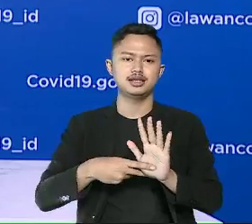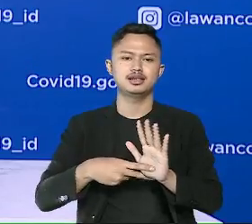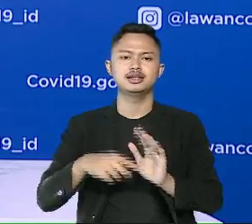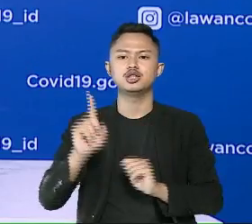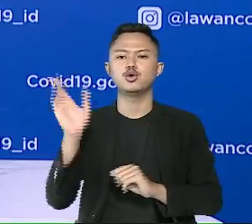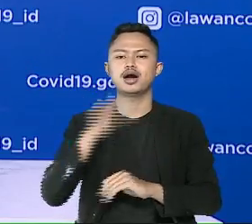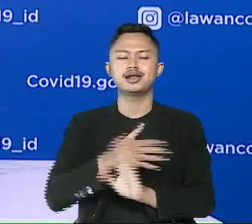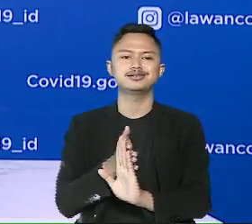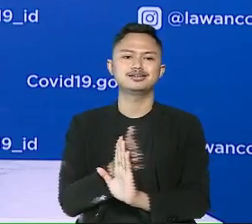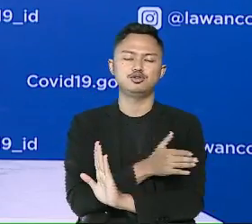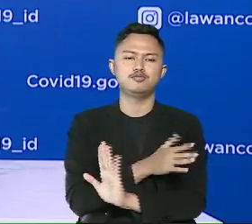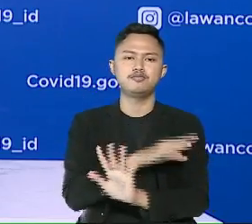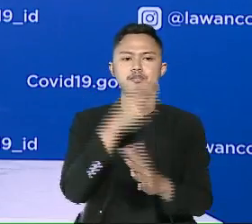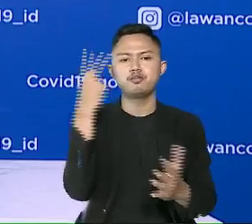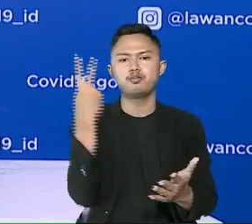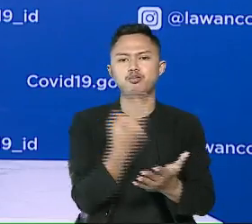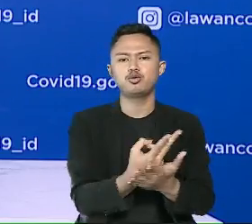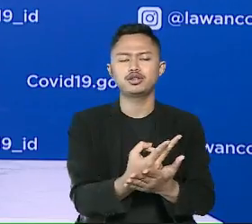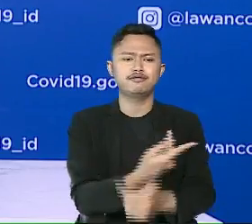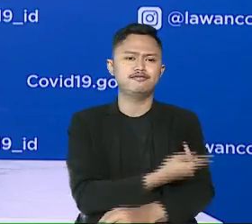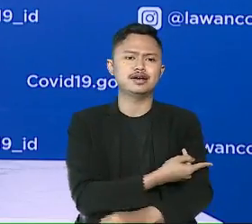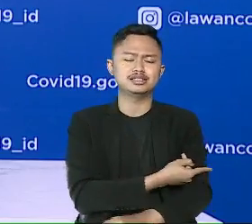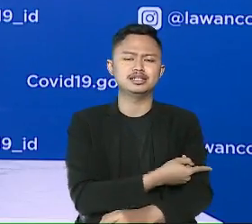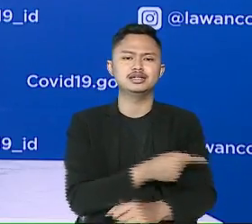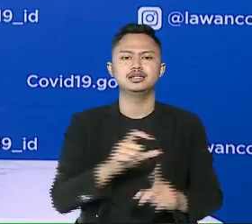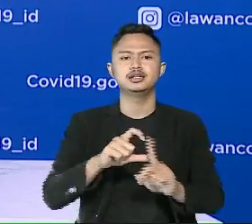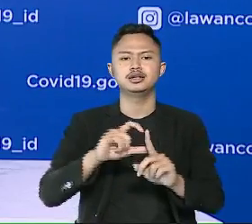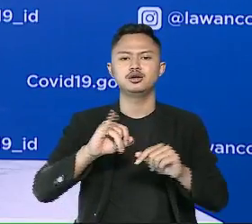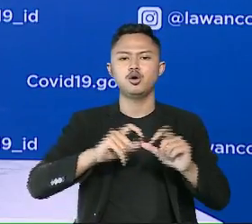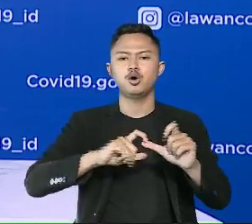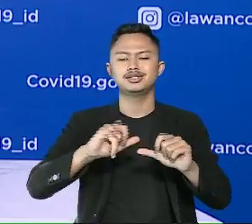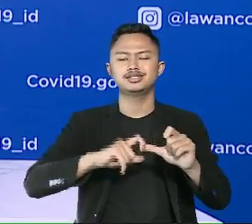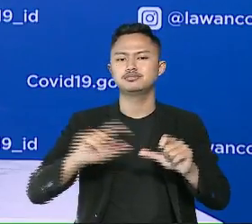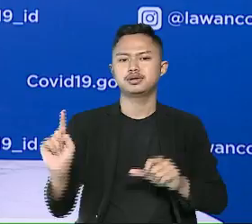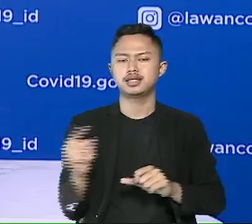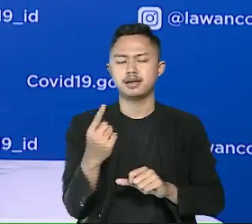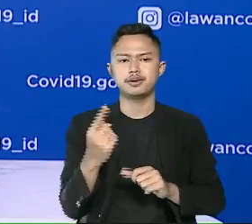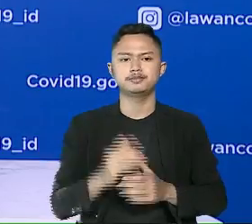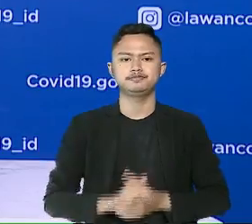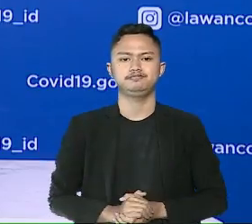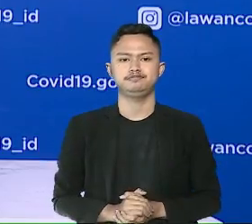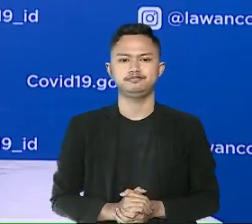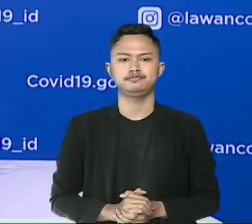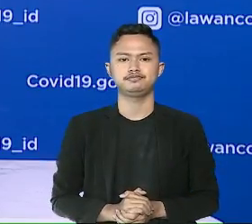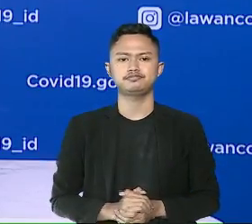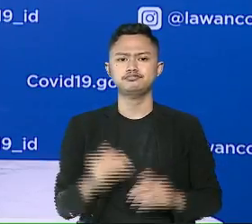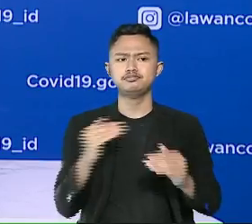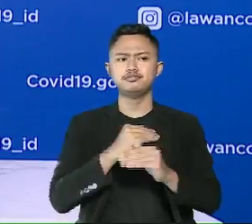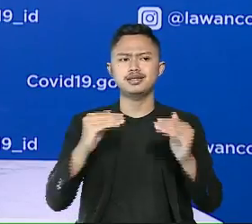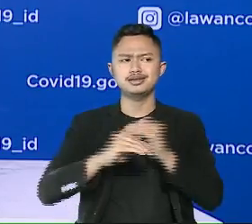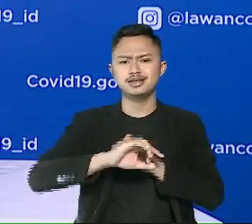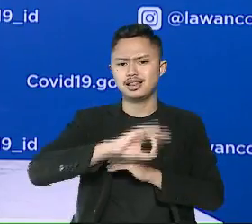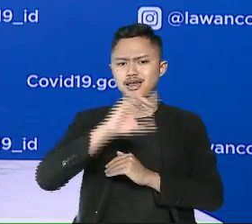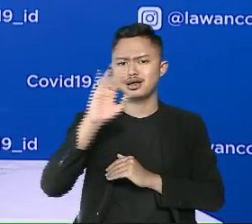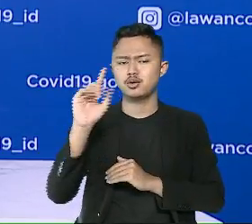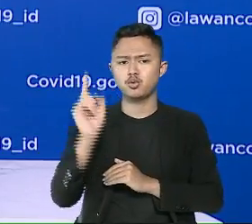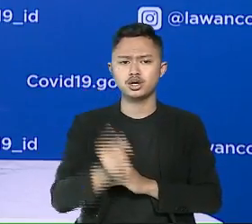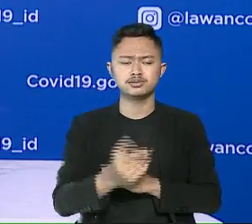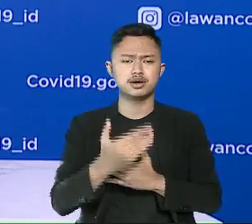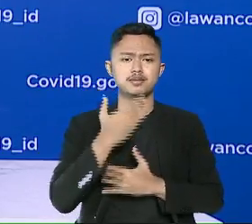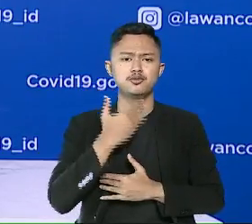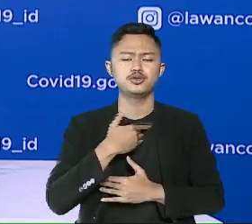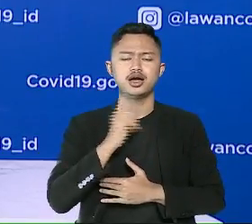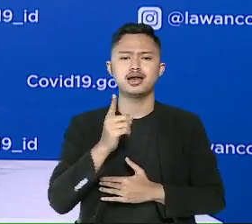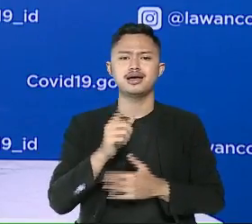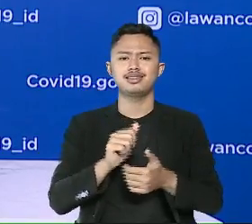jam dan bukti vaksin minimal dosis pertama. Untuk pengguna moda transportasi lainnya, wajib